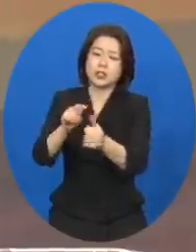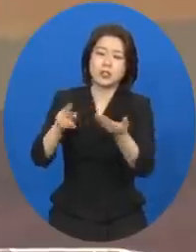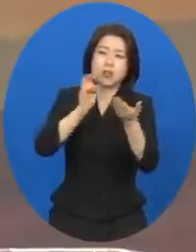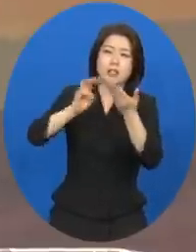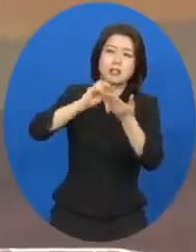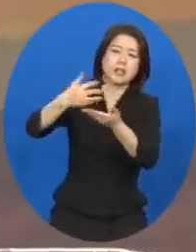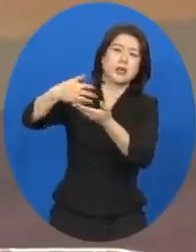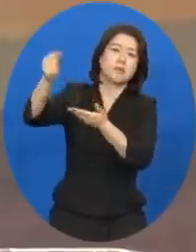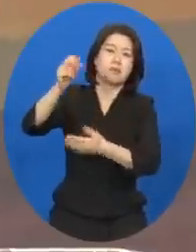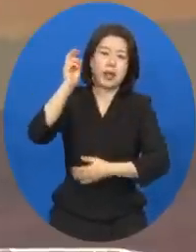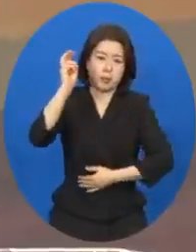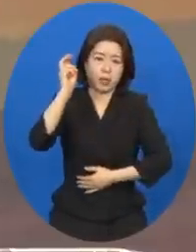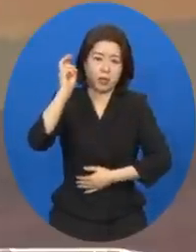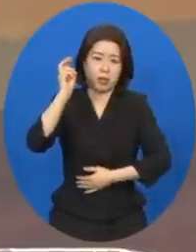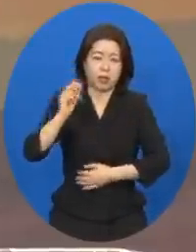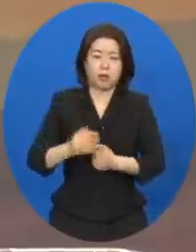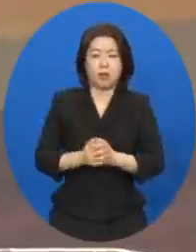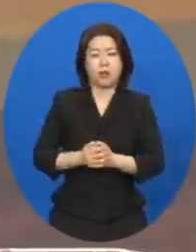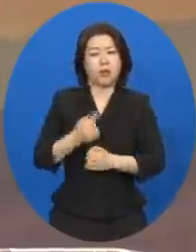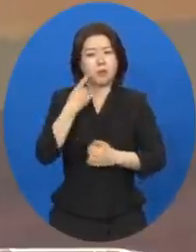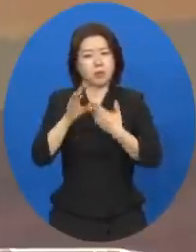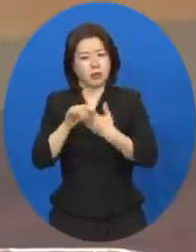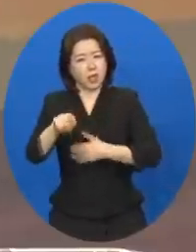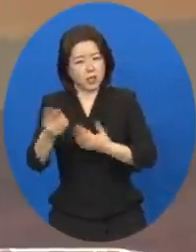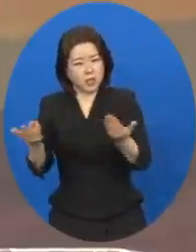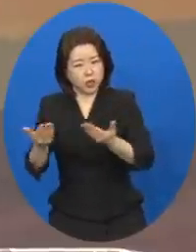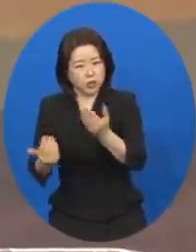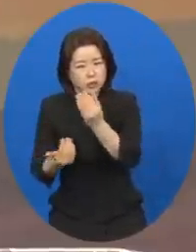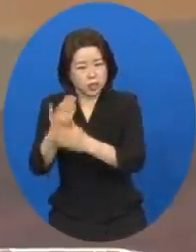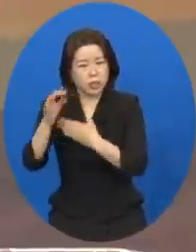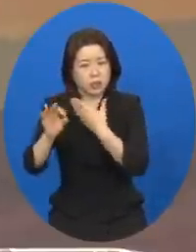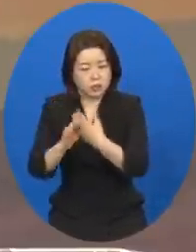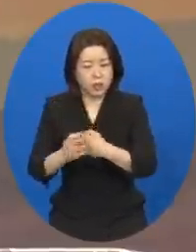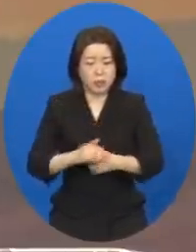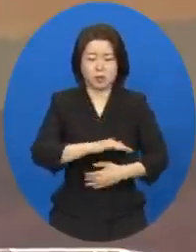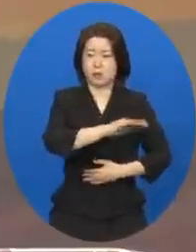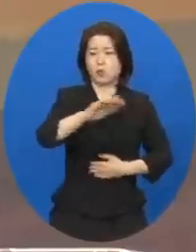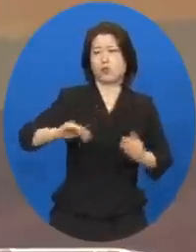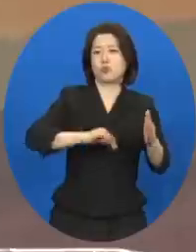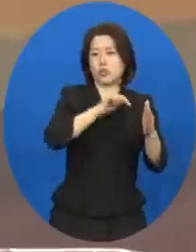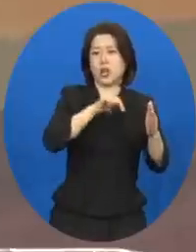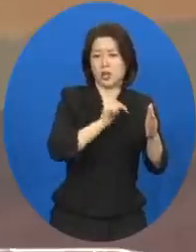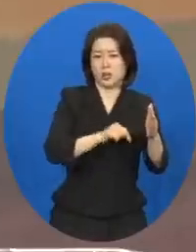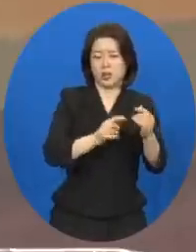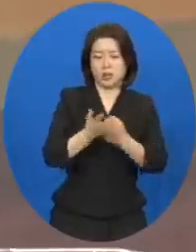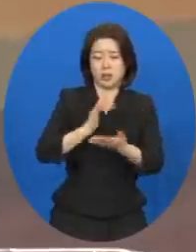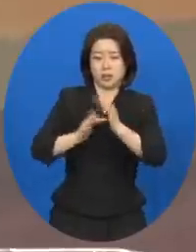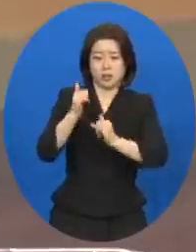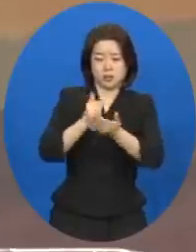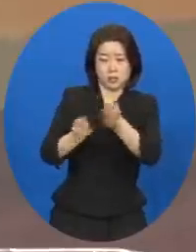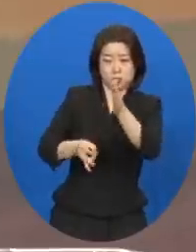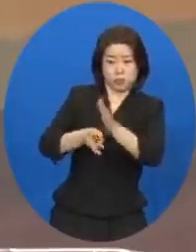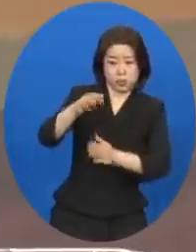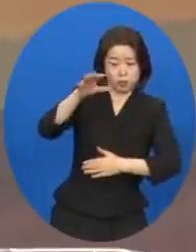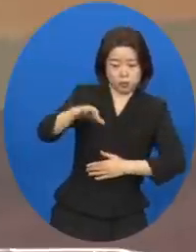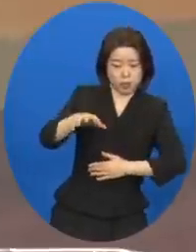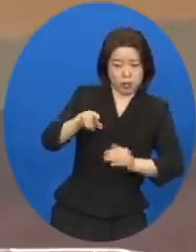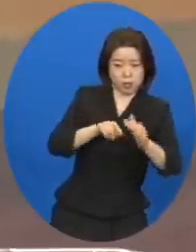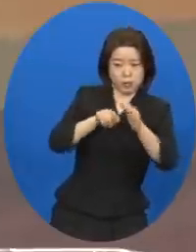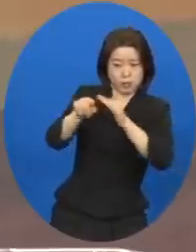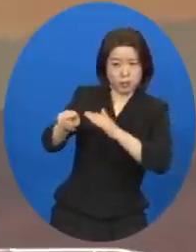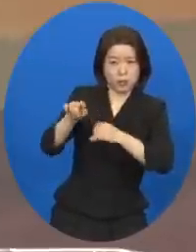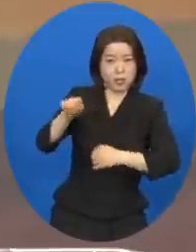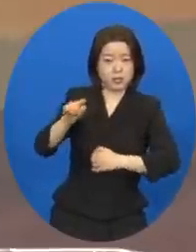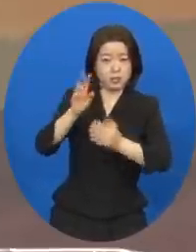거다. 그랬다면 반드시 우리 안에 이 예수님이 예루살렘 들어가실 때 받으셨던